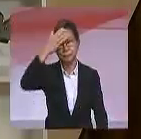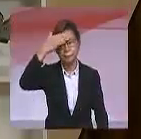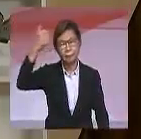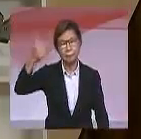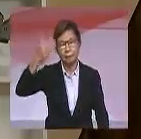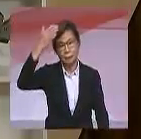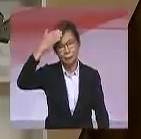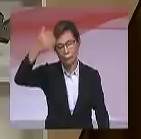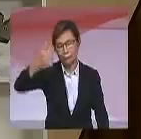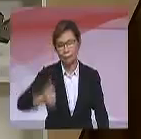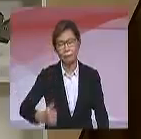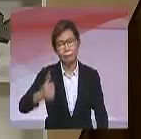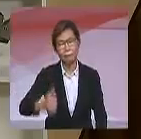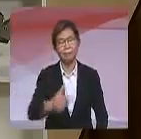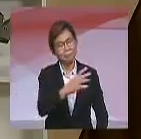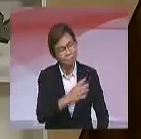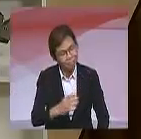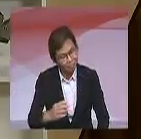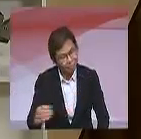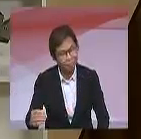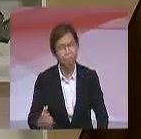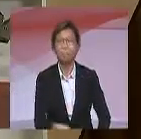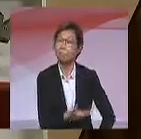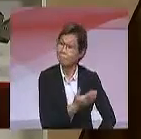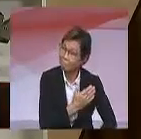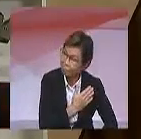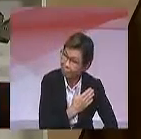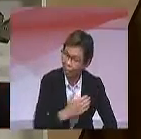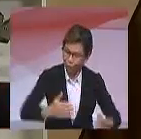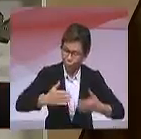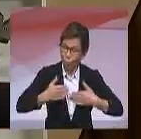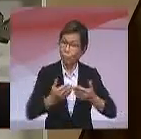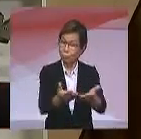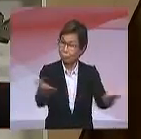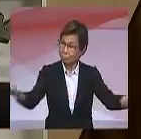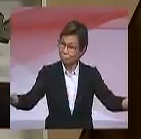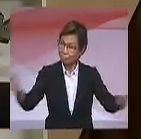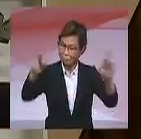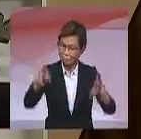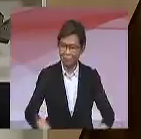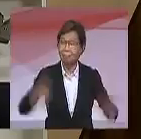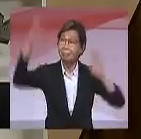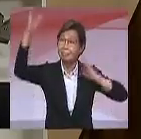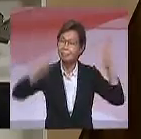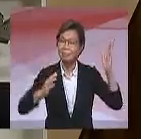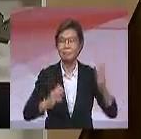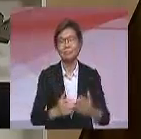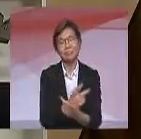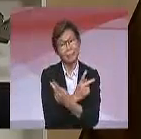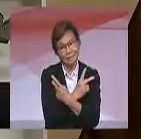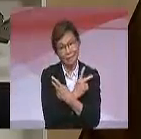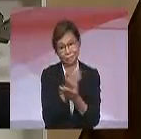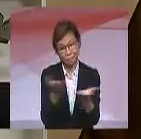Assalamualaikum warahmatullahi wabarakatuh dan salam sejahtera kepada seluruh rakyat Malaysia yang dikasihi